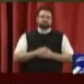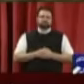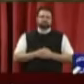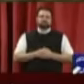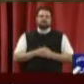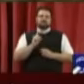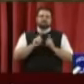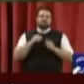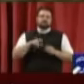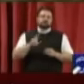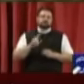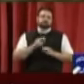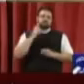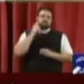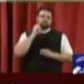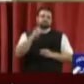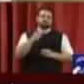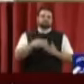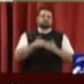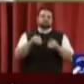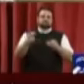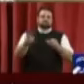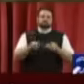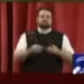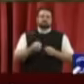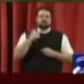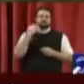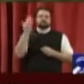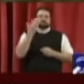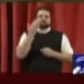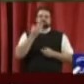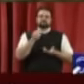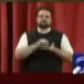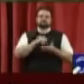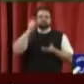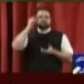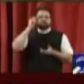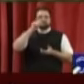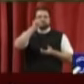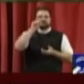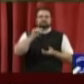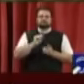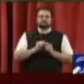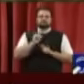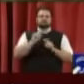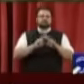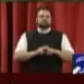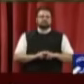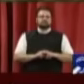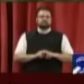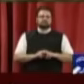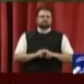explică tu, dragul meu, cât de-aia te-a venit doar. În momentul în care îi citești și îți pui întrebări, dacă rămâi doar la stadiul